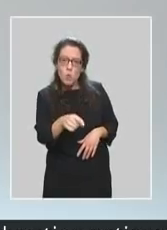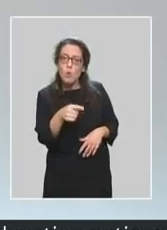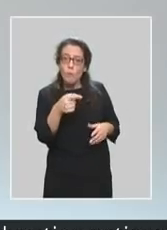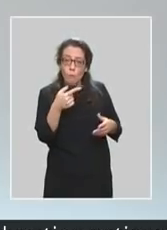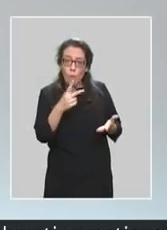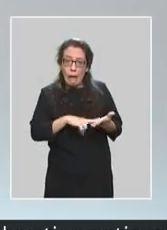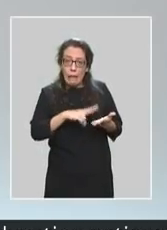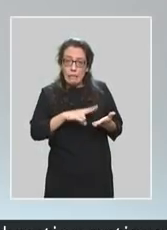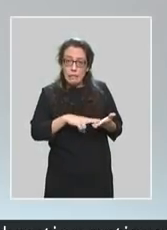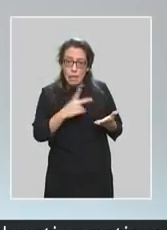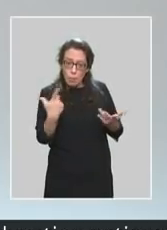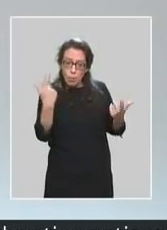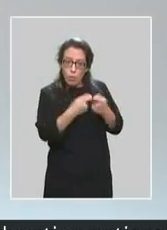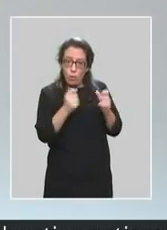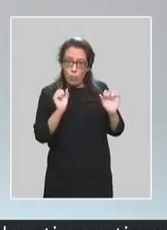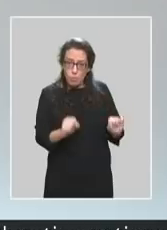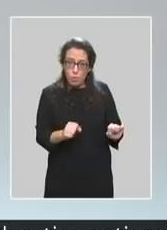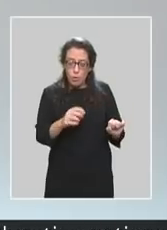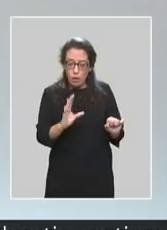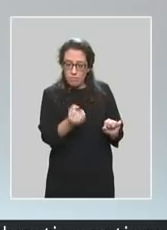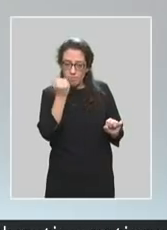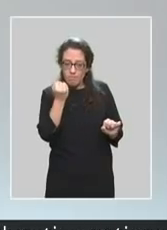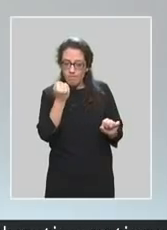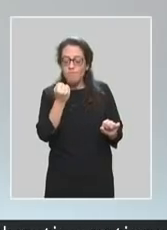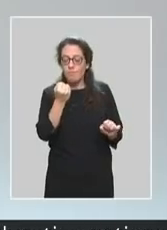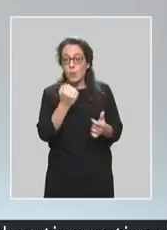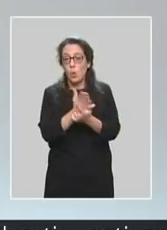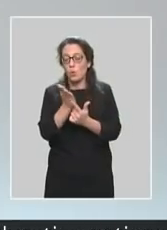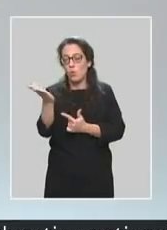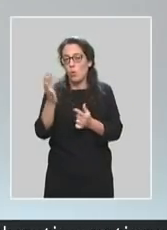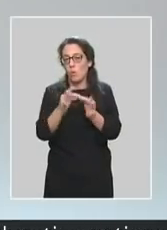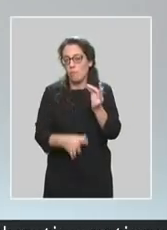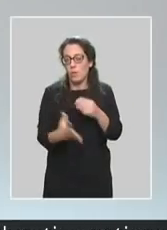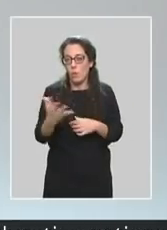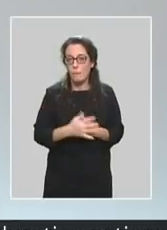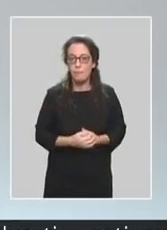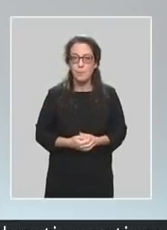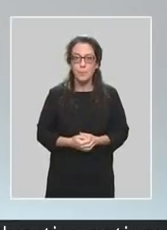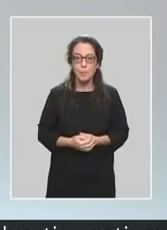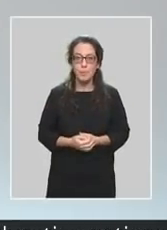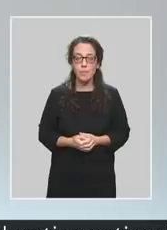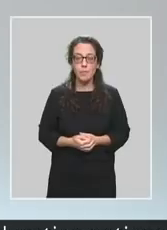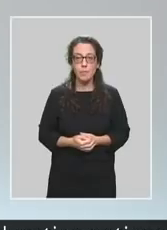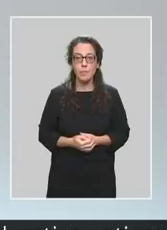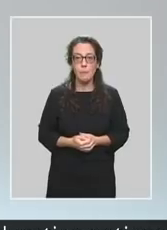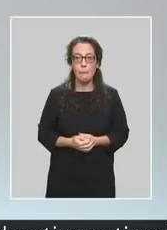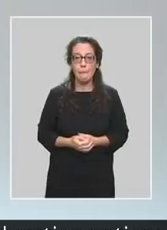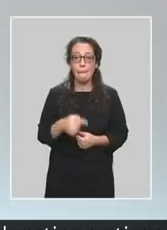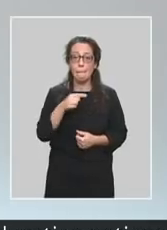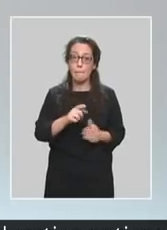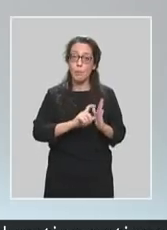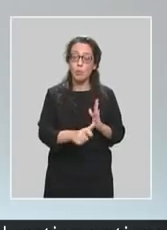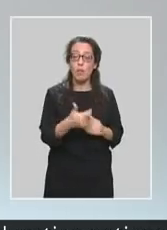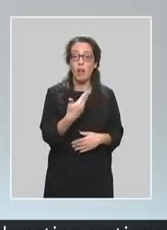réalités concrètes que nous constatons. Car on retire deux enseignements. D'abord, il apparaît important et pertinent de le mettre en